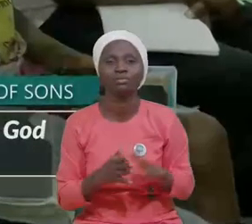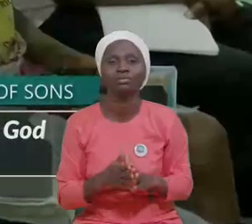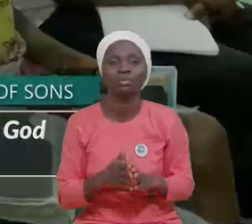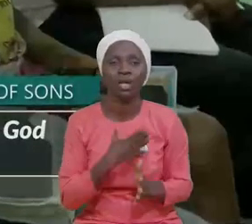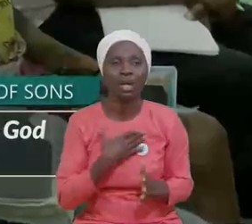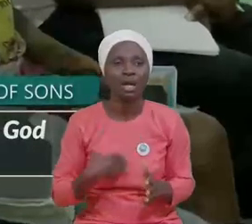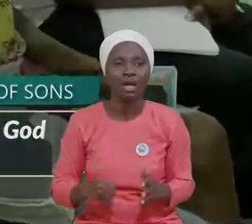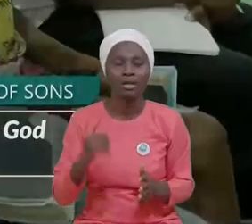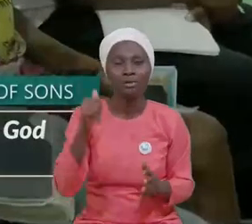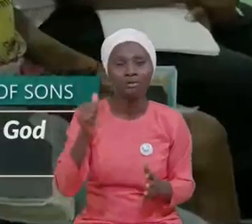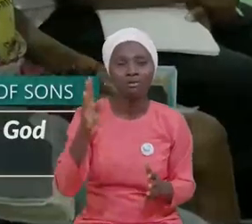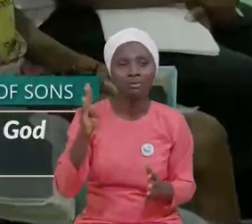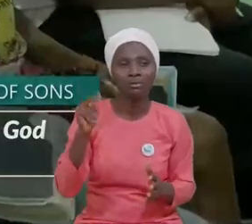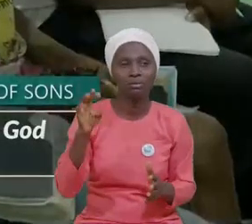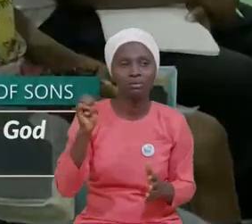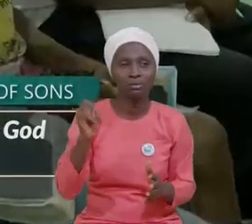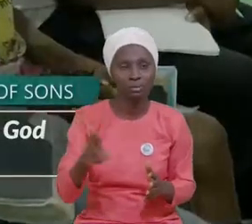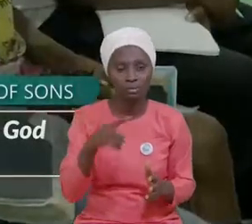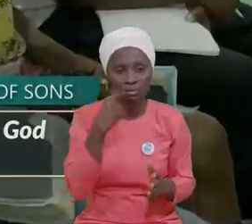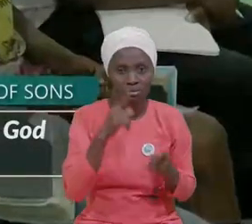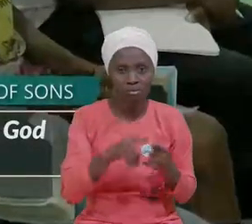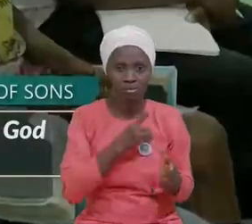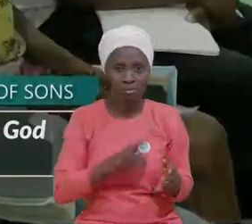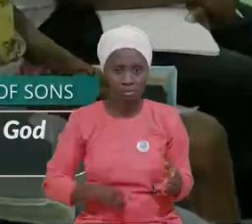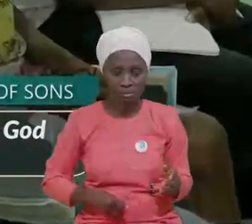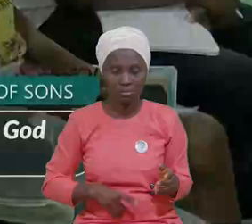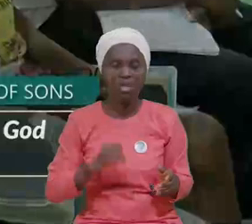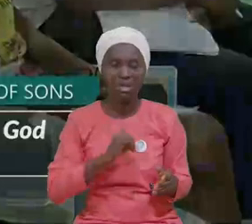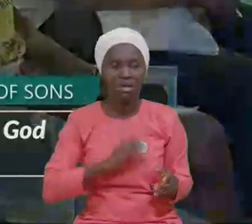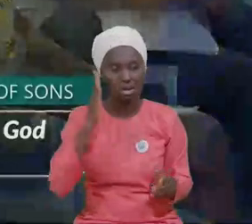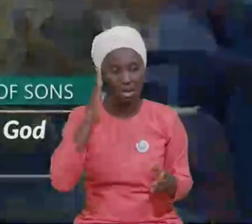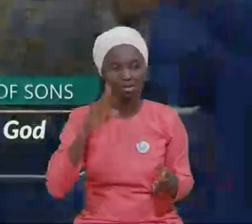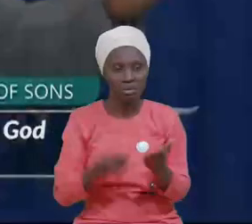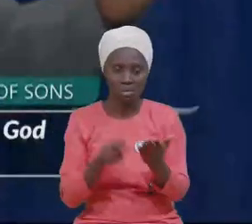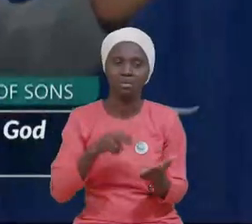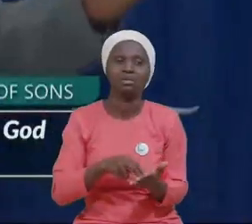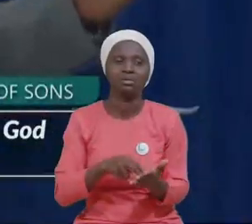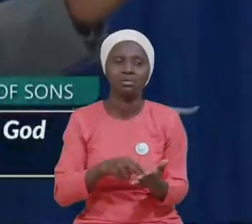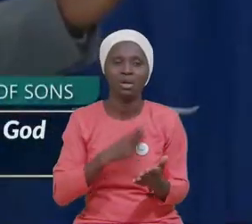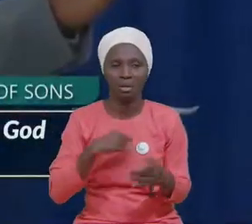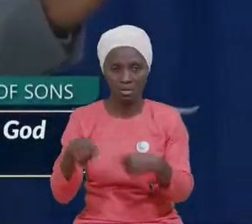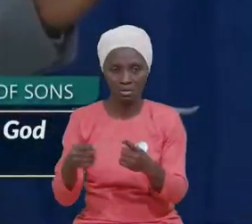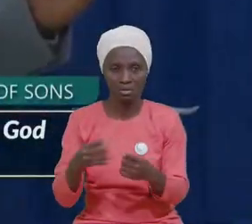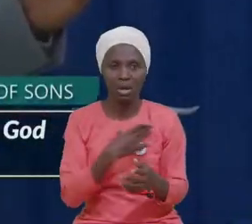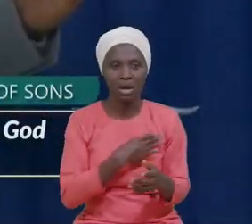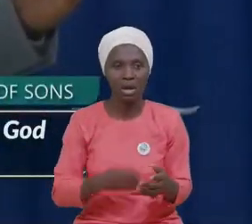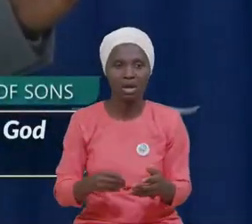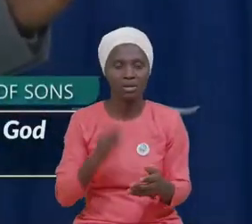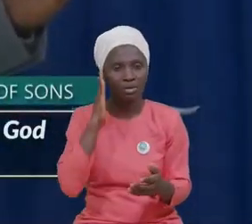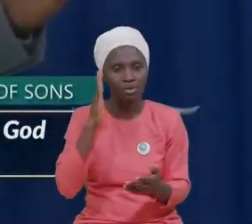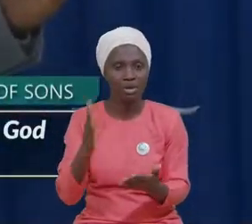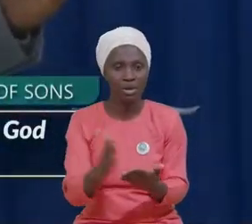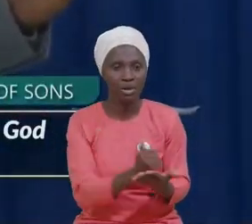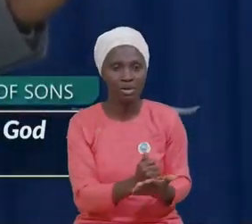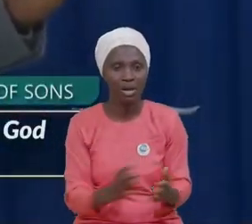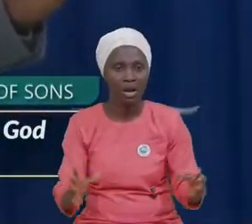3, 21. Abner dit à David, je me lèverai et je partirai pour rassembler tout Israël